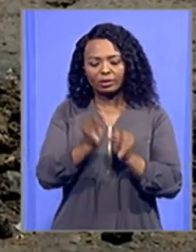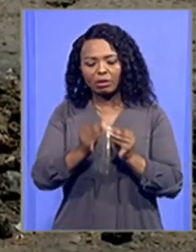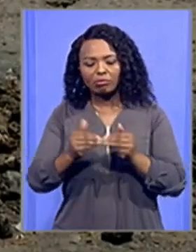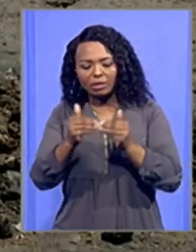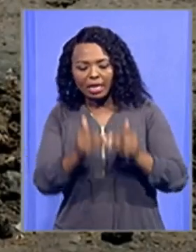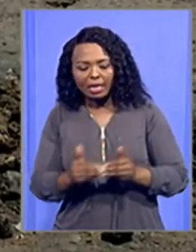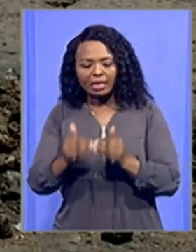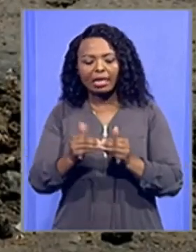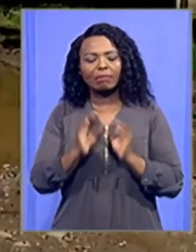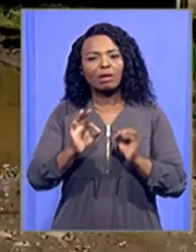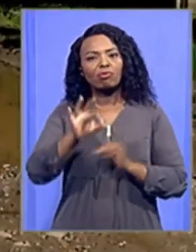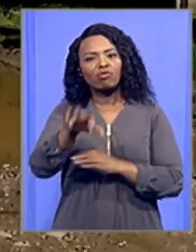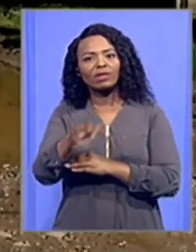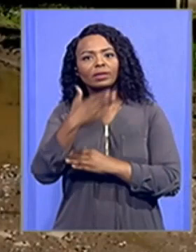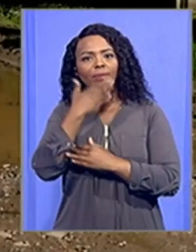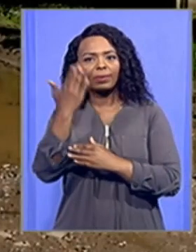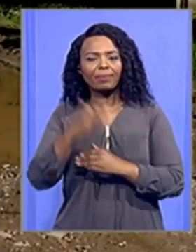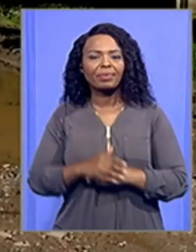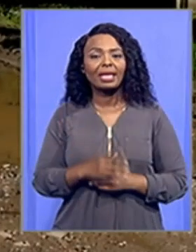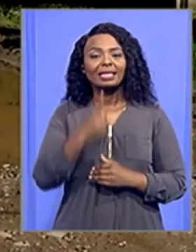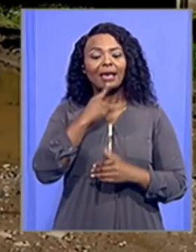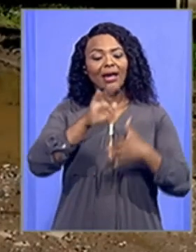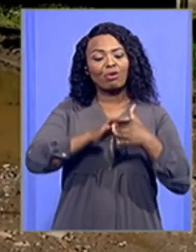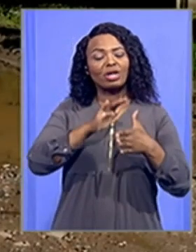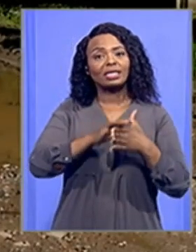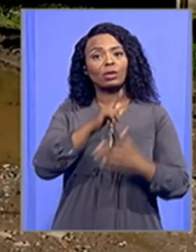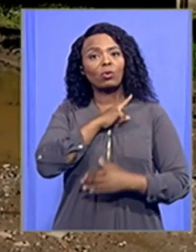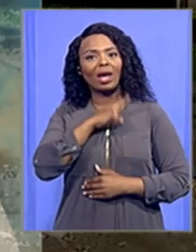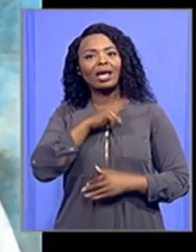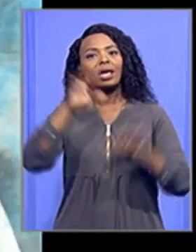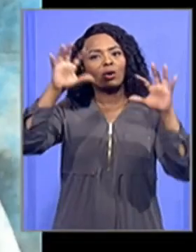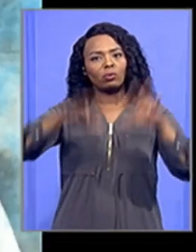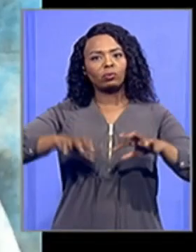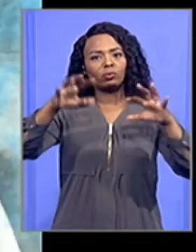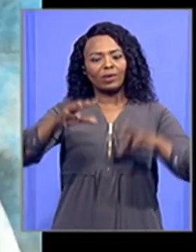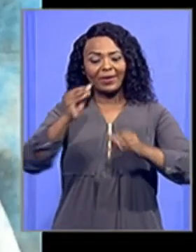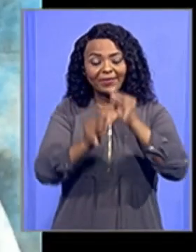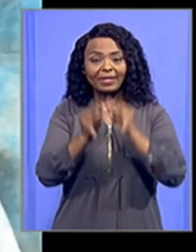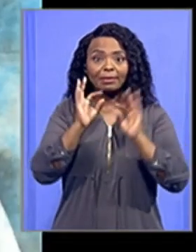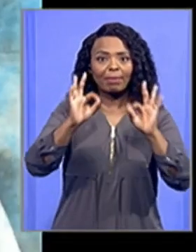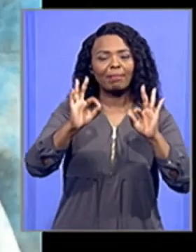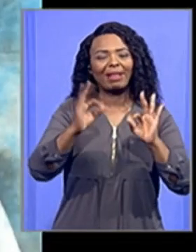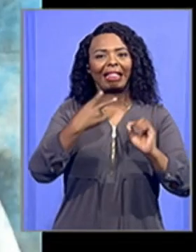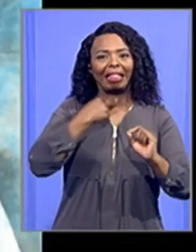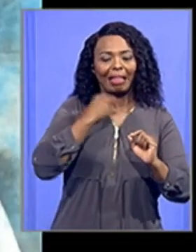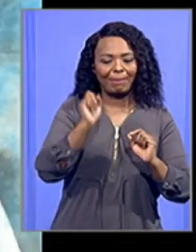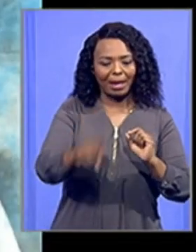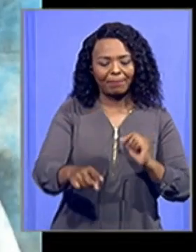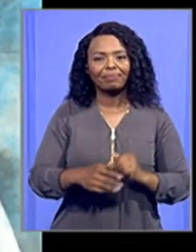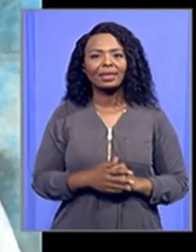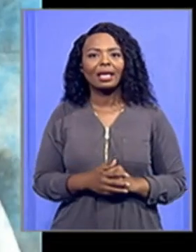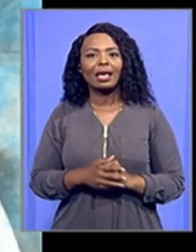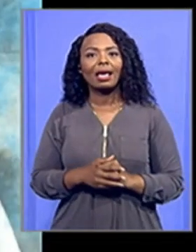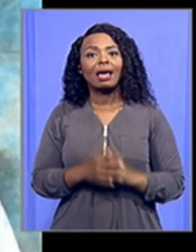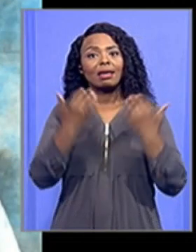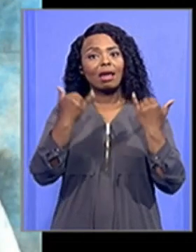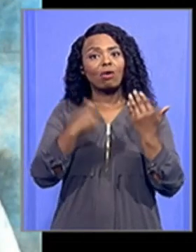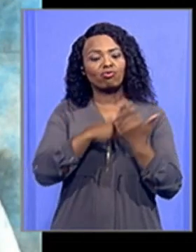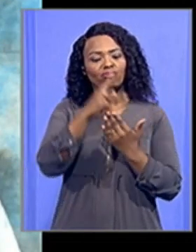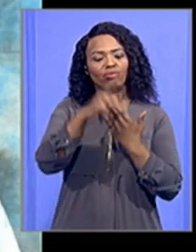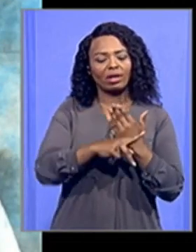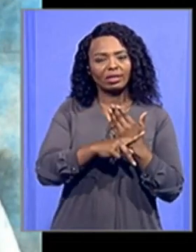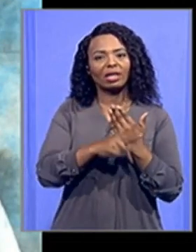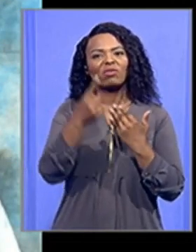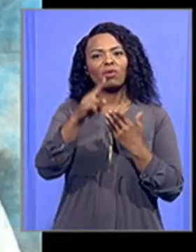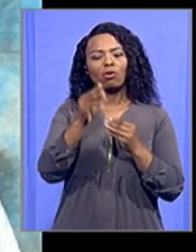tsa profense sentle. Nngwe ya mabaka ao ke pula. Kgwetlho kgolo e re nang le yona fela ke gore lenane la go kapa di-potholes